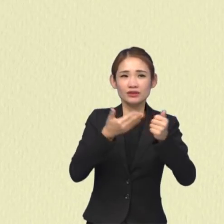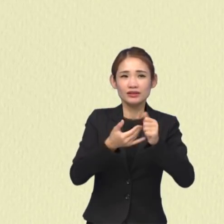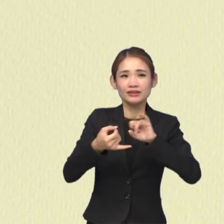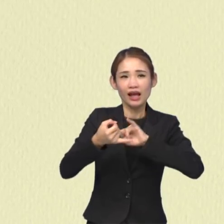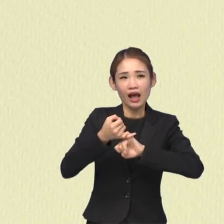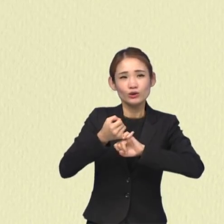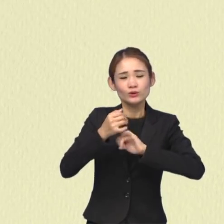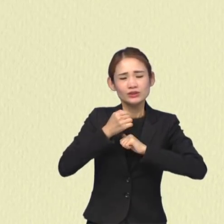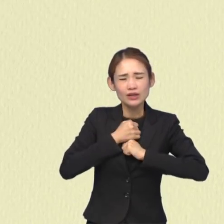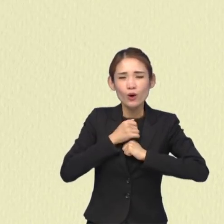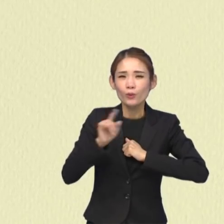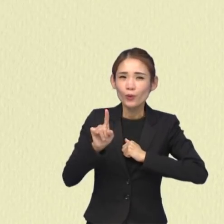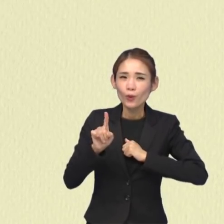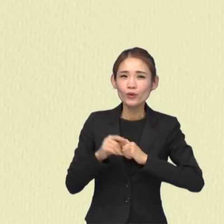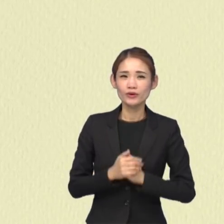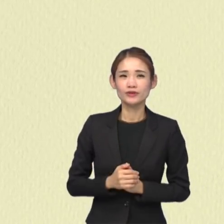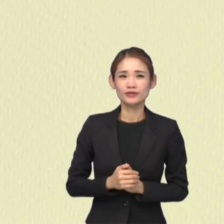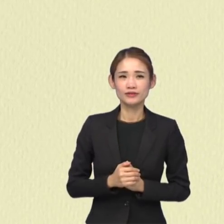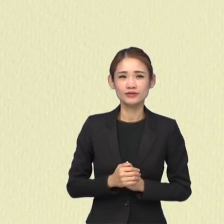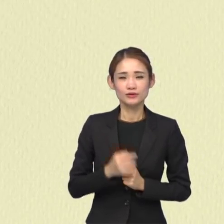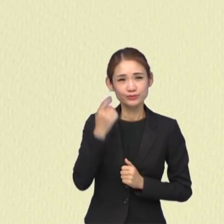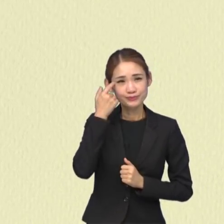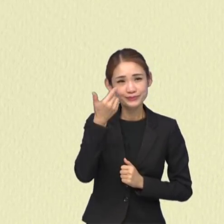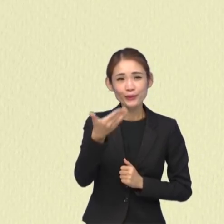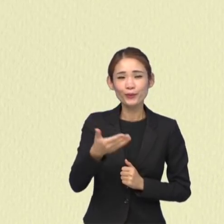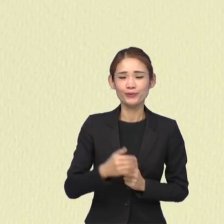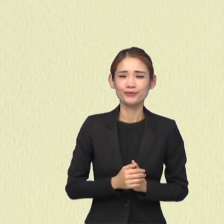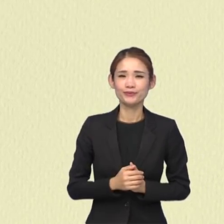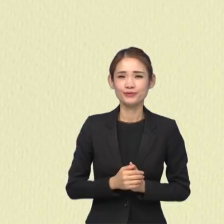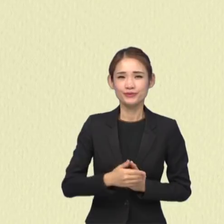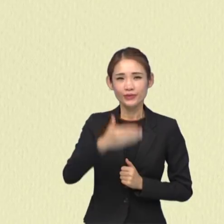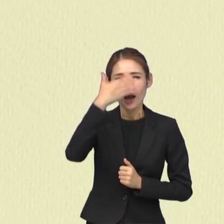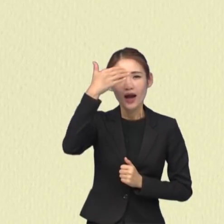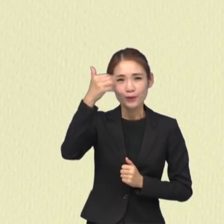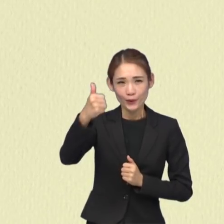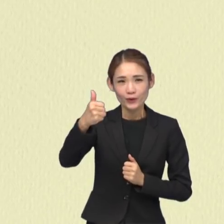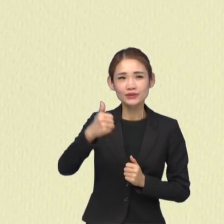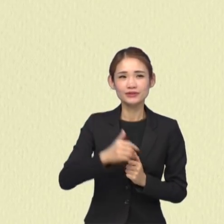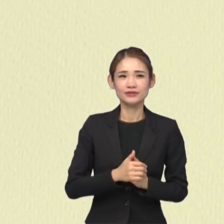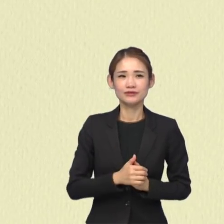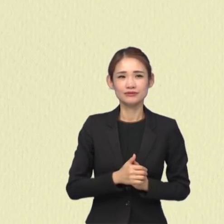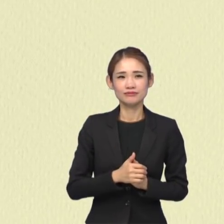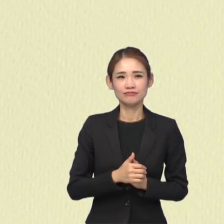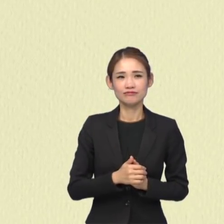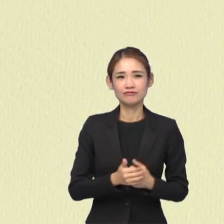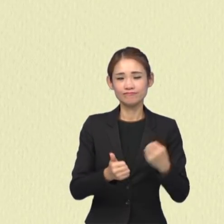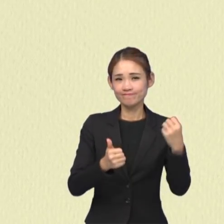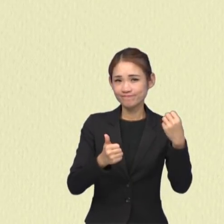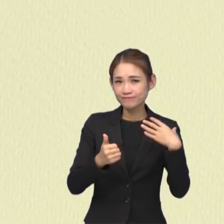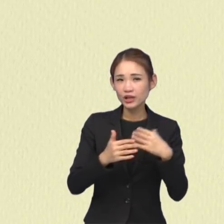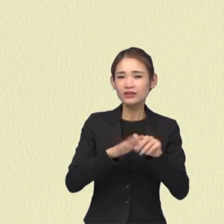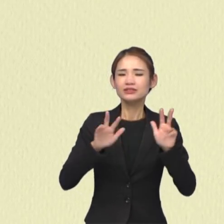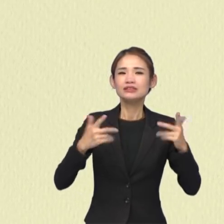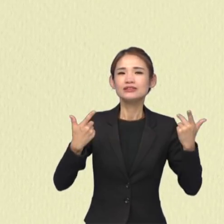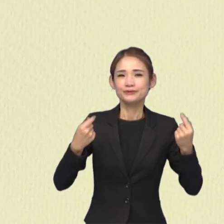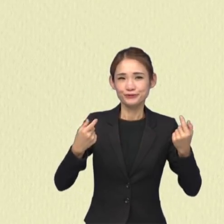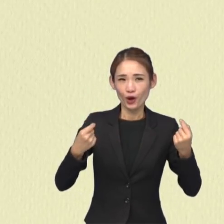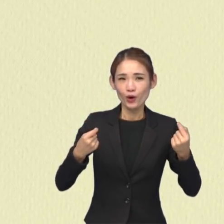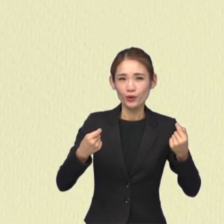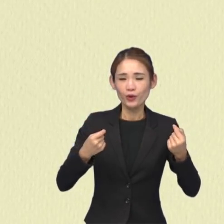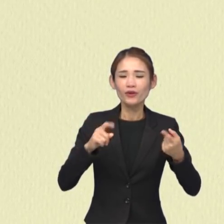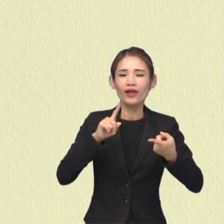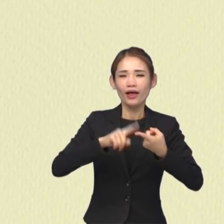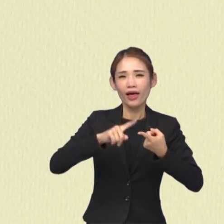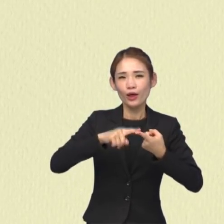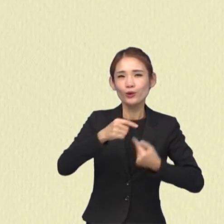라고 물었어요 할아버지는 그렇다면 지금처럼 살면 된단다